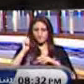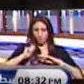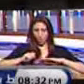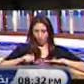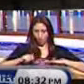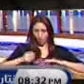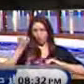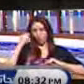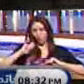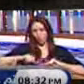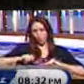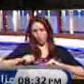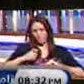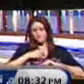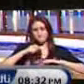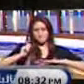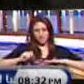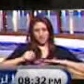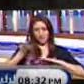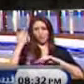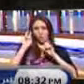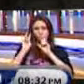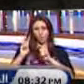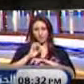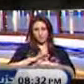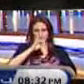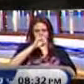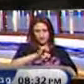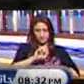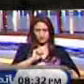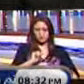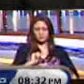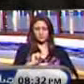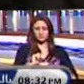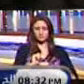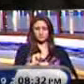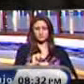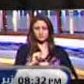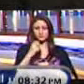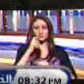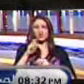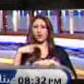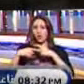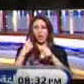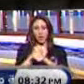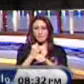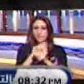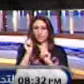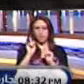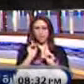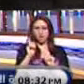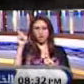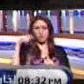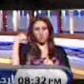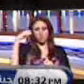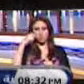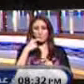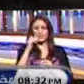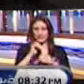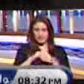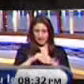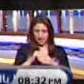صدر قبل كده بإلغاء بإيقاف الانتخابات ساري في ظل هذا الطعن. يعني أول حاجة الحكم اللي صدر أول كده، يعني يا جماعة